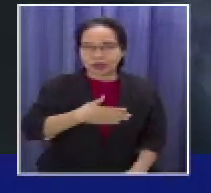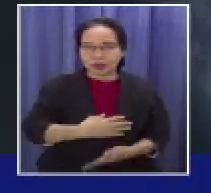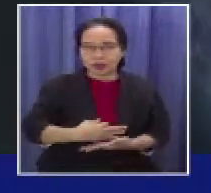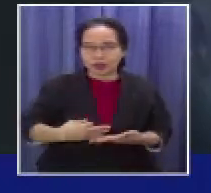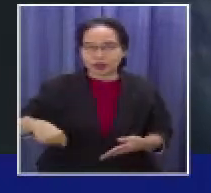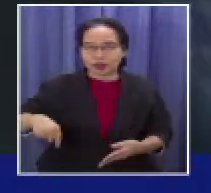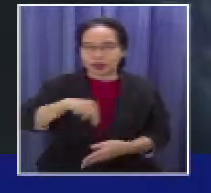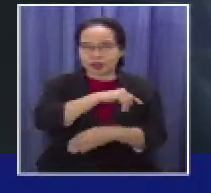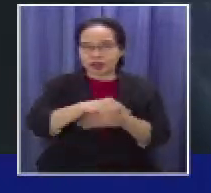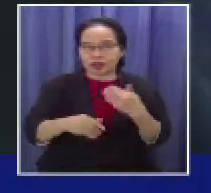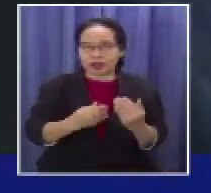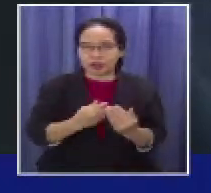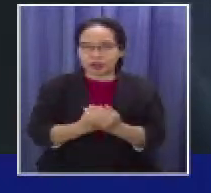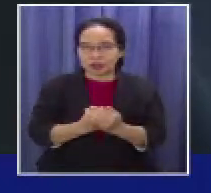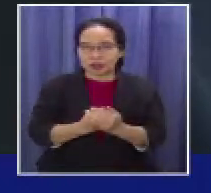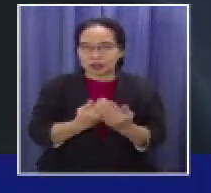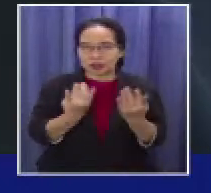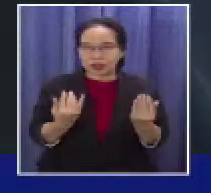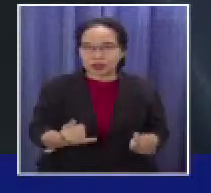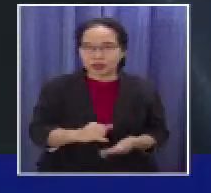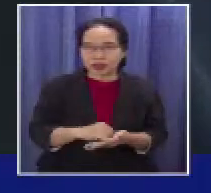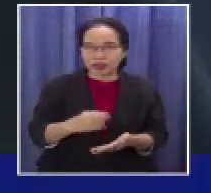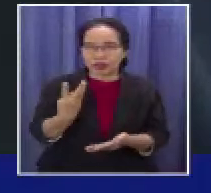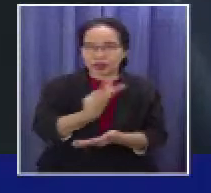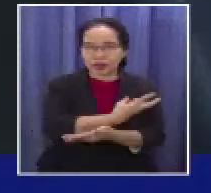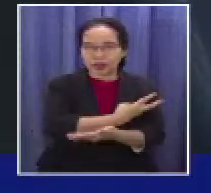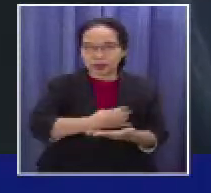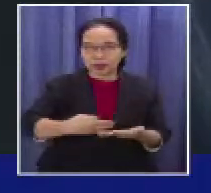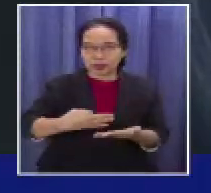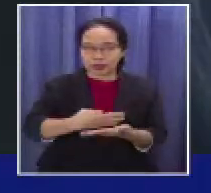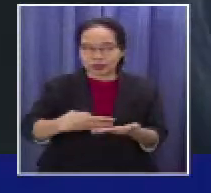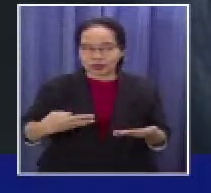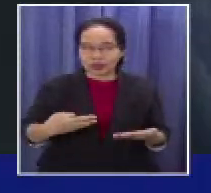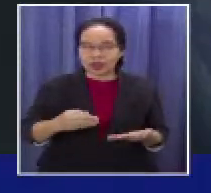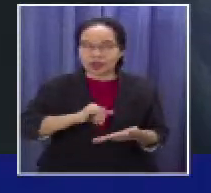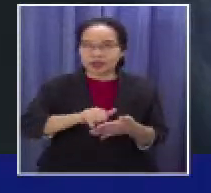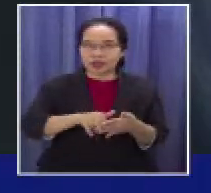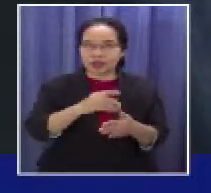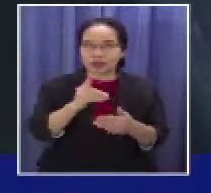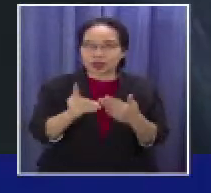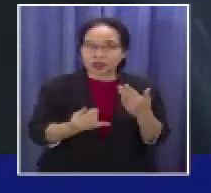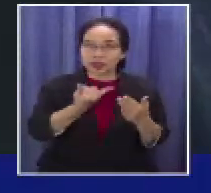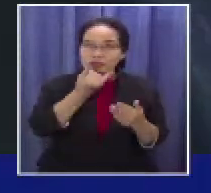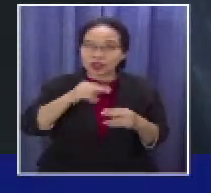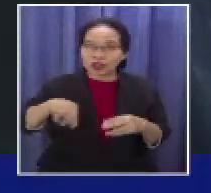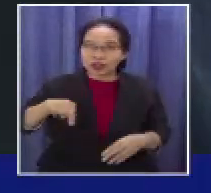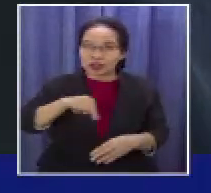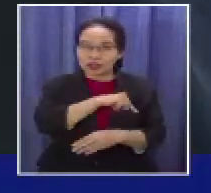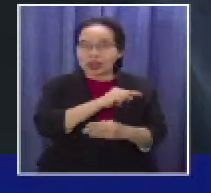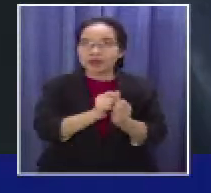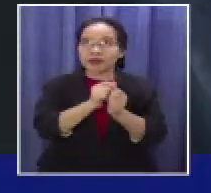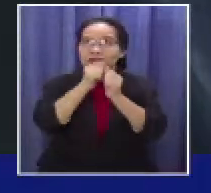patawarin mo kaming lahat ngayong nagpatawad na sa mga